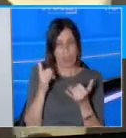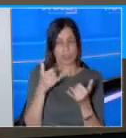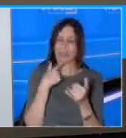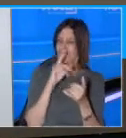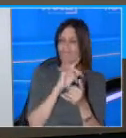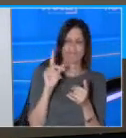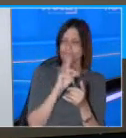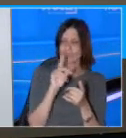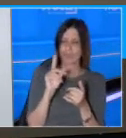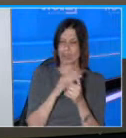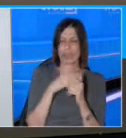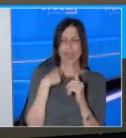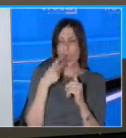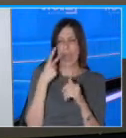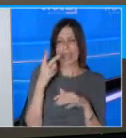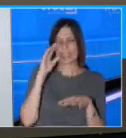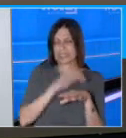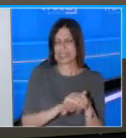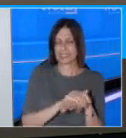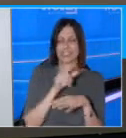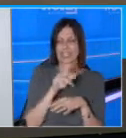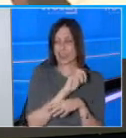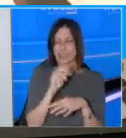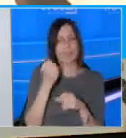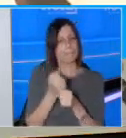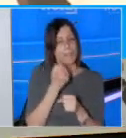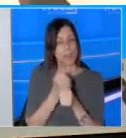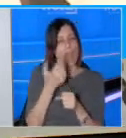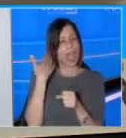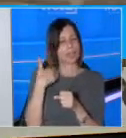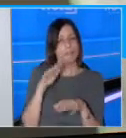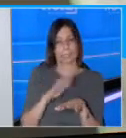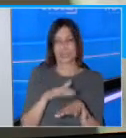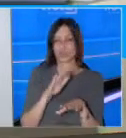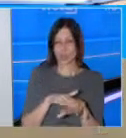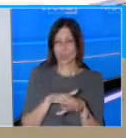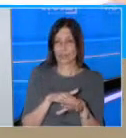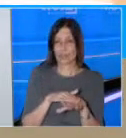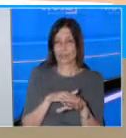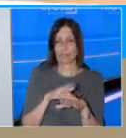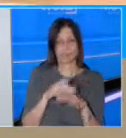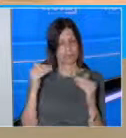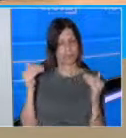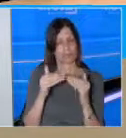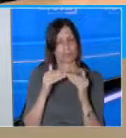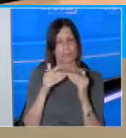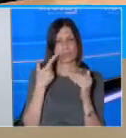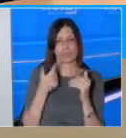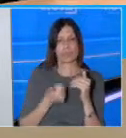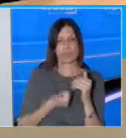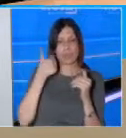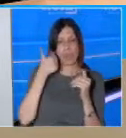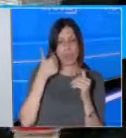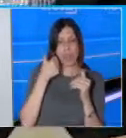לא יכולתי לזהות שזה העניין. הפעולה הייתה פעולה מקצועית, ראויה בניהול